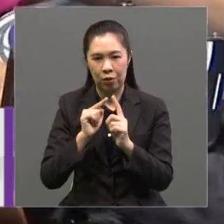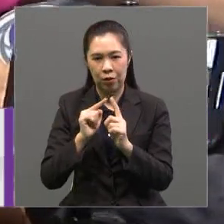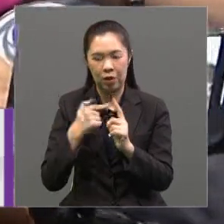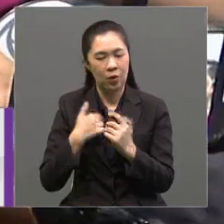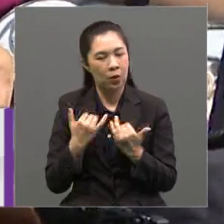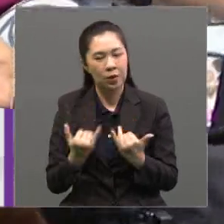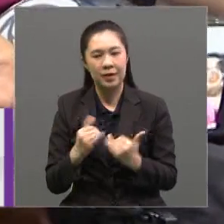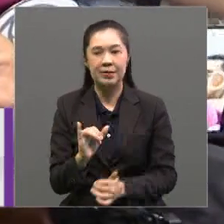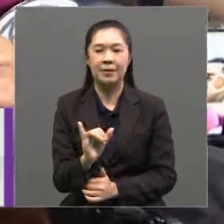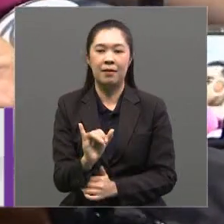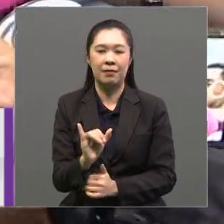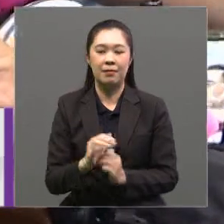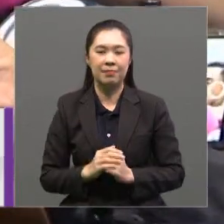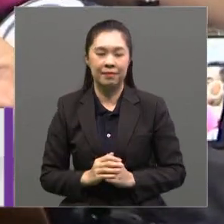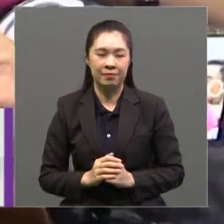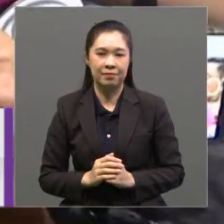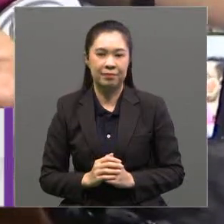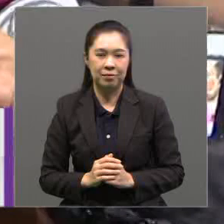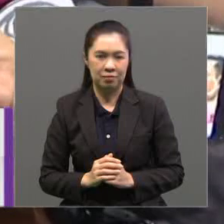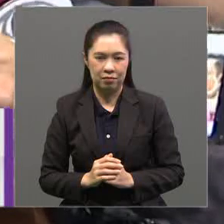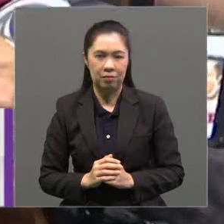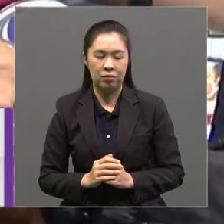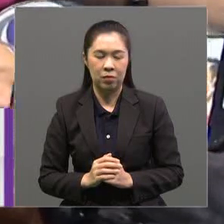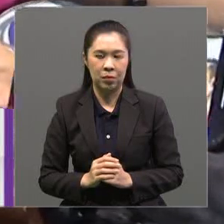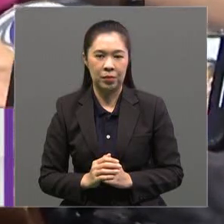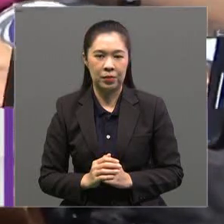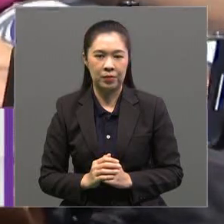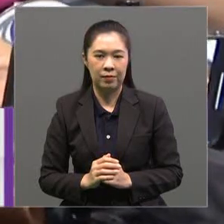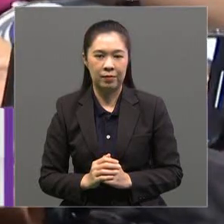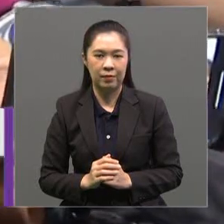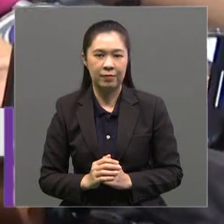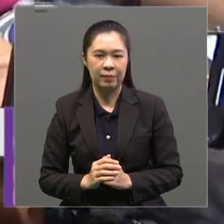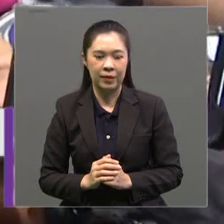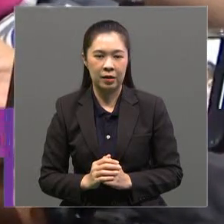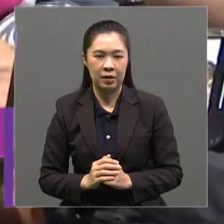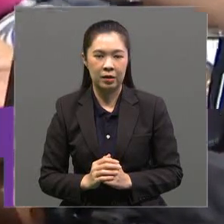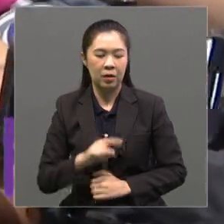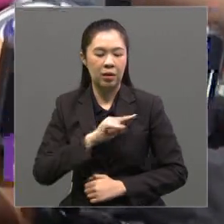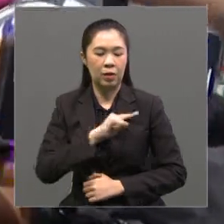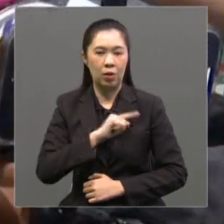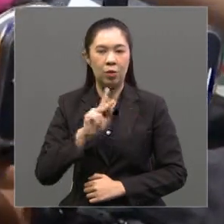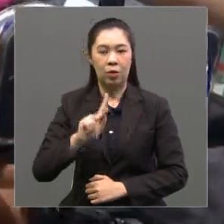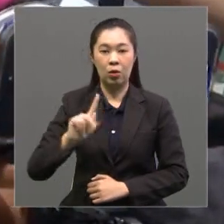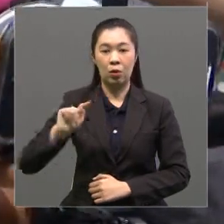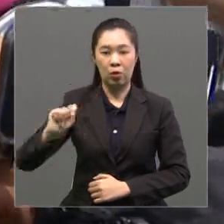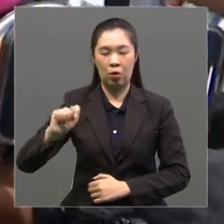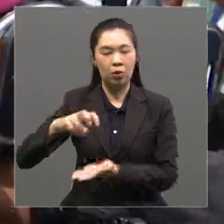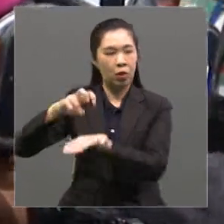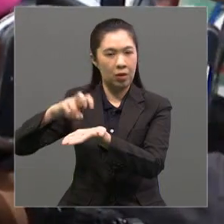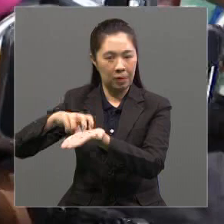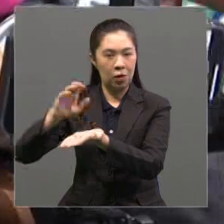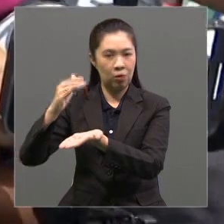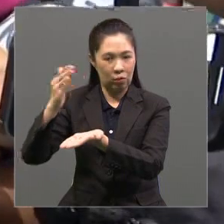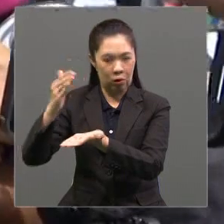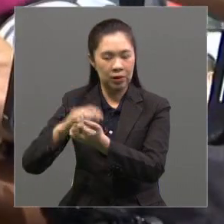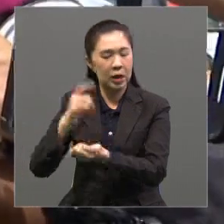วันนี้แล้วก็น่าจะให้กกต.เนี่ยได้รับรองผลการเลือกตั้งเสียก่อนนะครับเนื่องจากว่าจะได้รู้จ